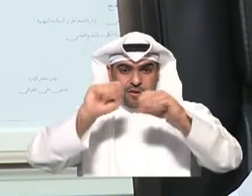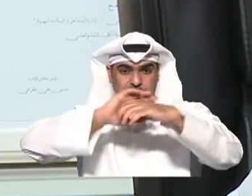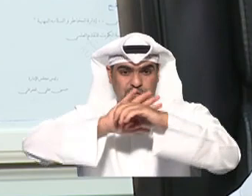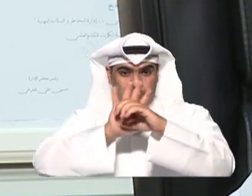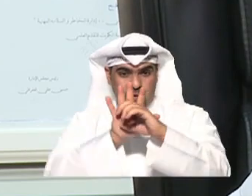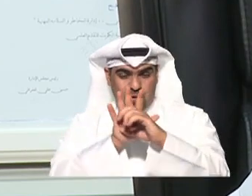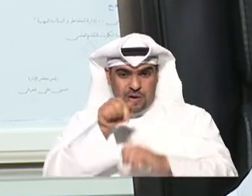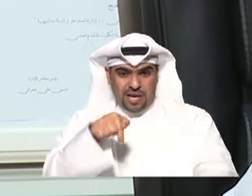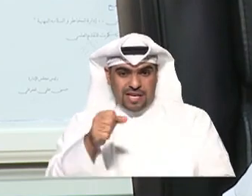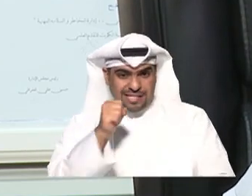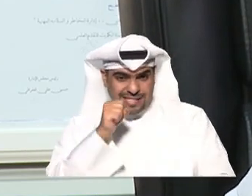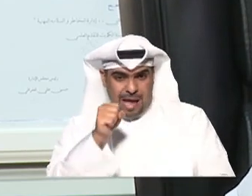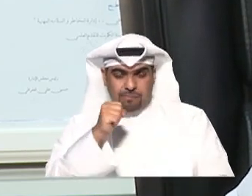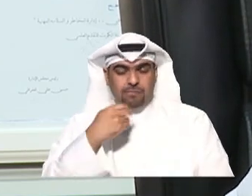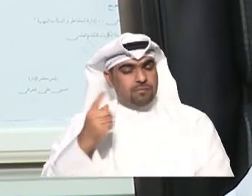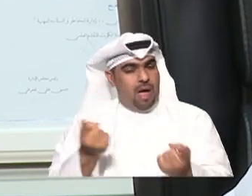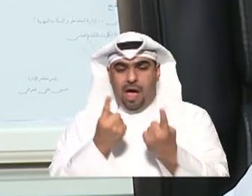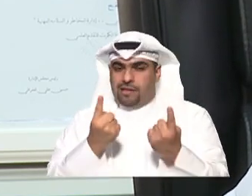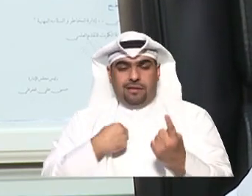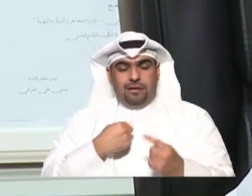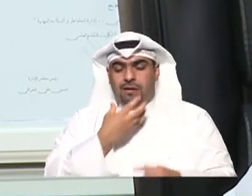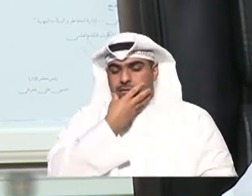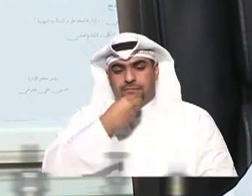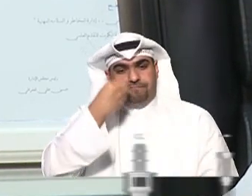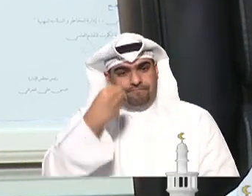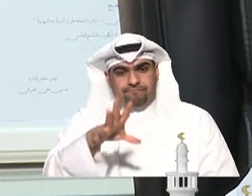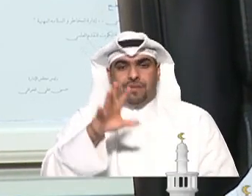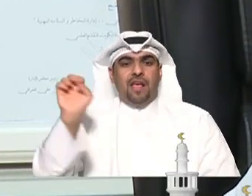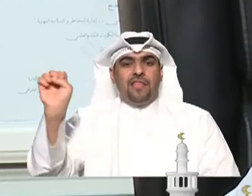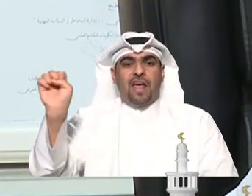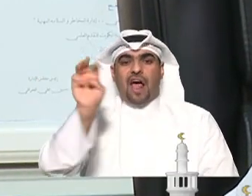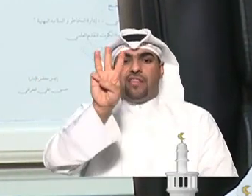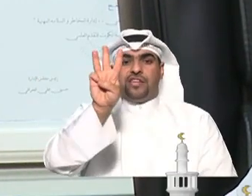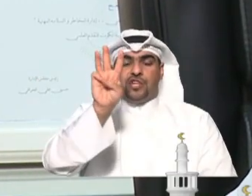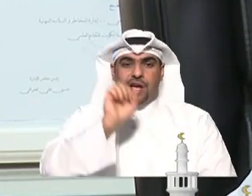وحدا بالهيئة إلى إعادة الاجتماع مرة ثانية اللي حصل في